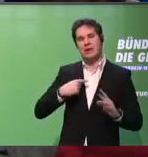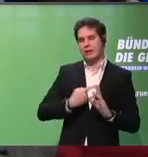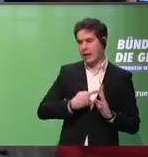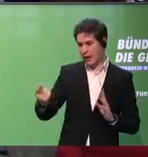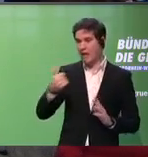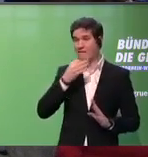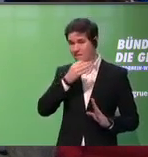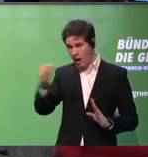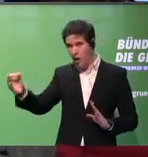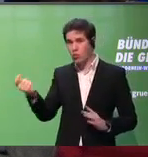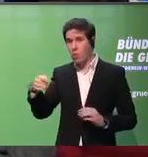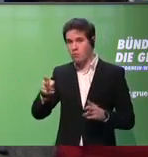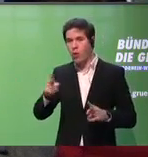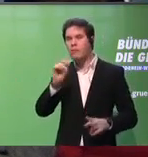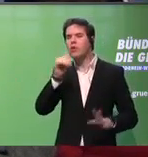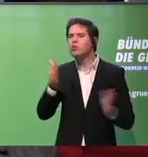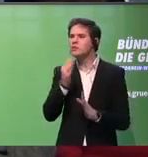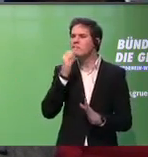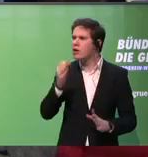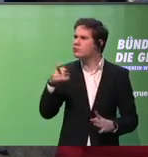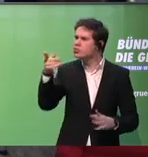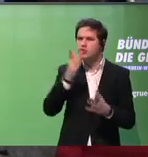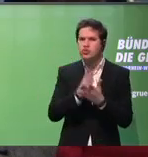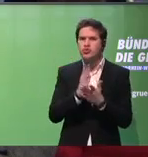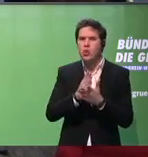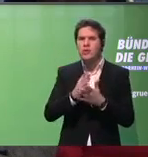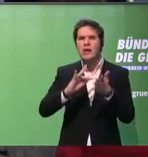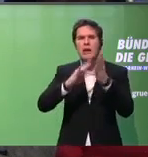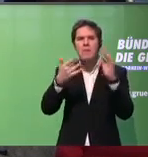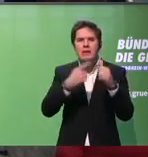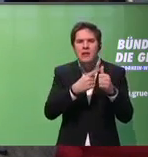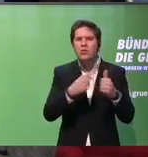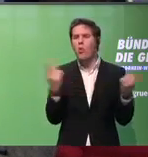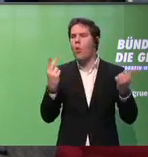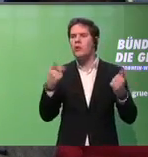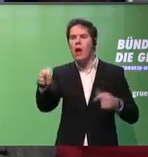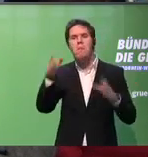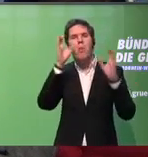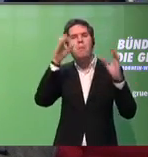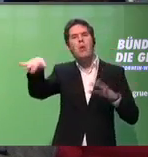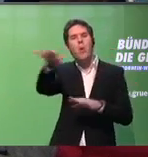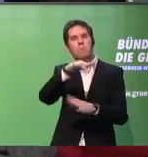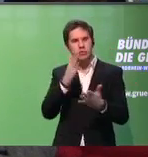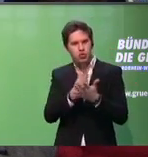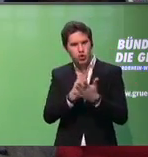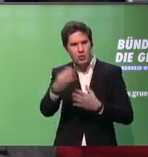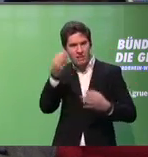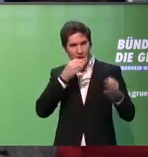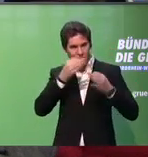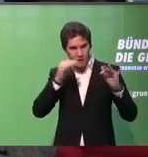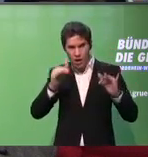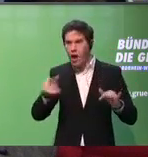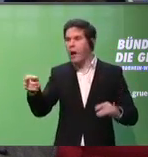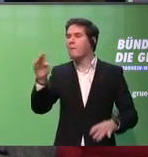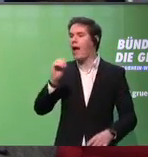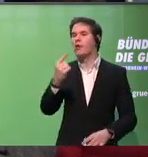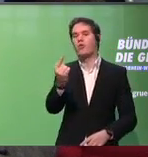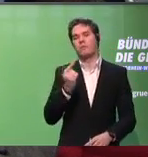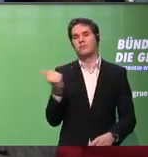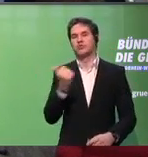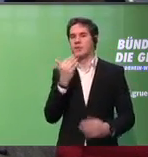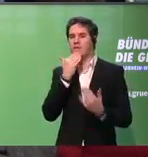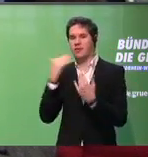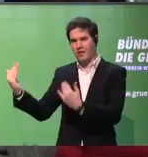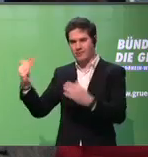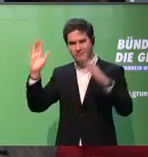direkt fragen, ob Fragen eingegangen sind im Netz und hier aus dem Publikum. Dann könnt ihr uns die, Mareike ist da, super.